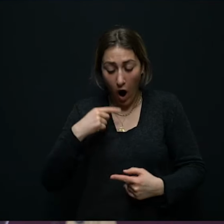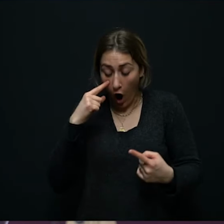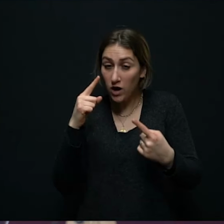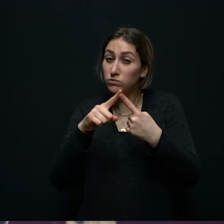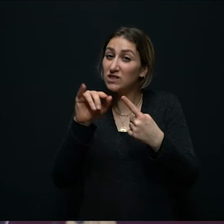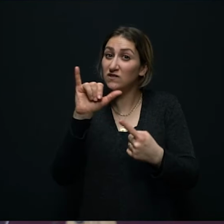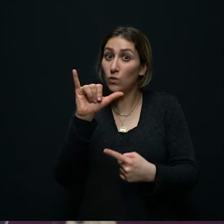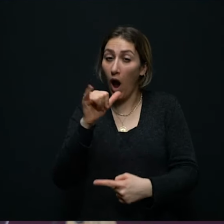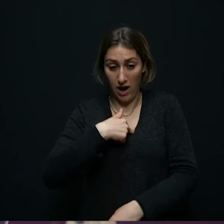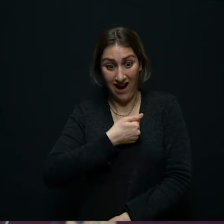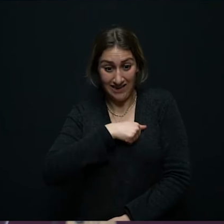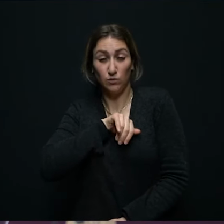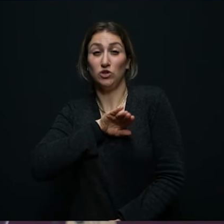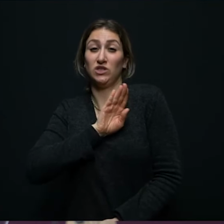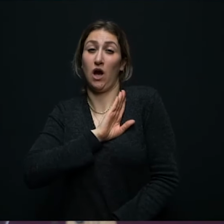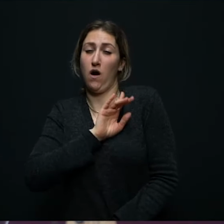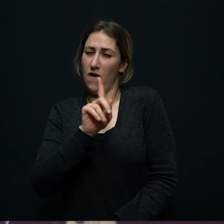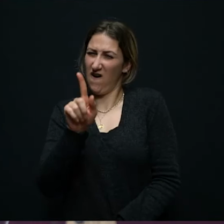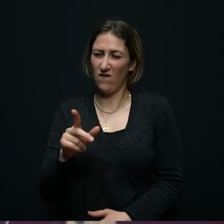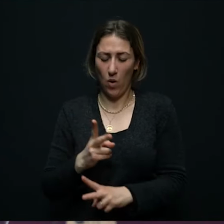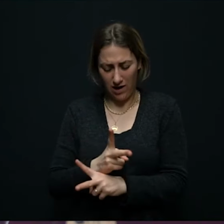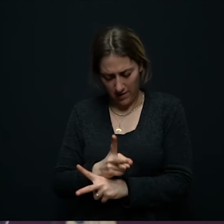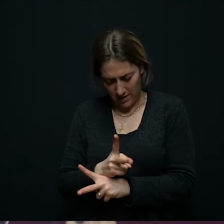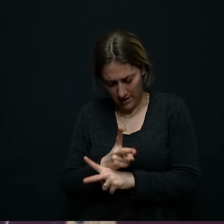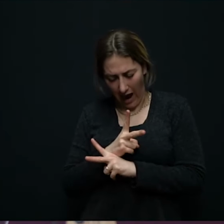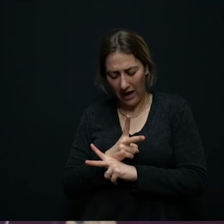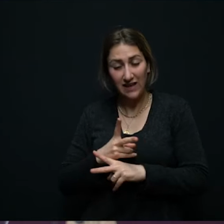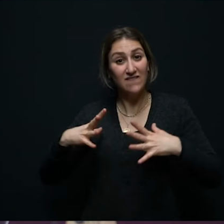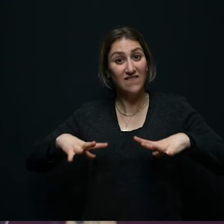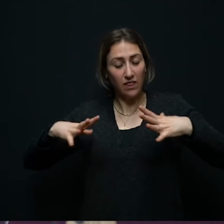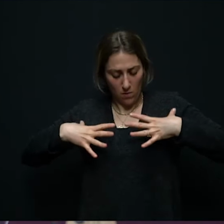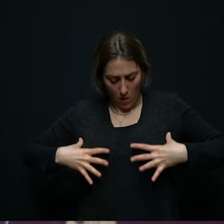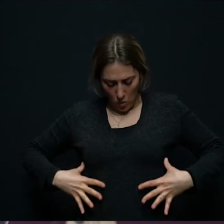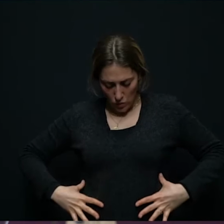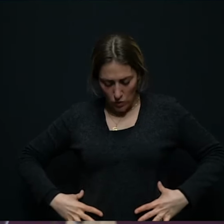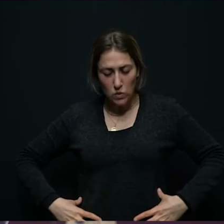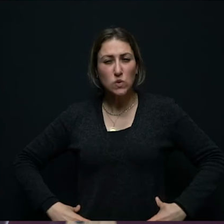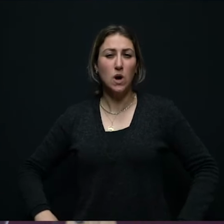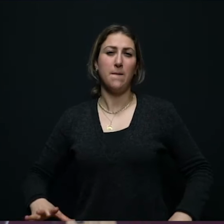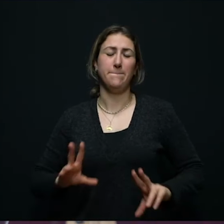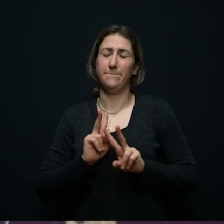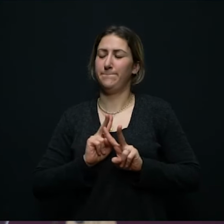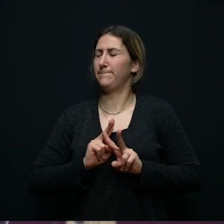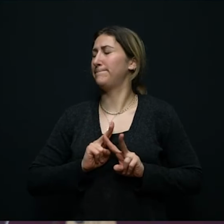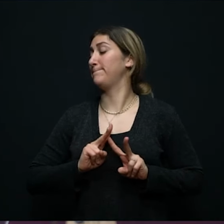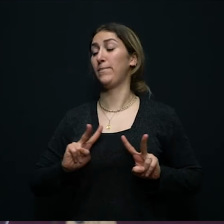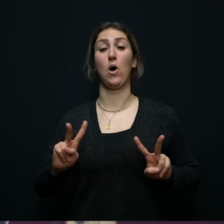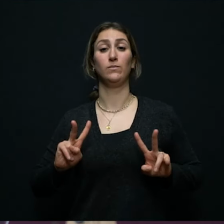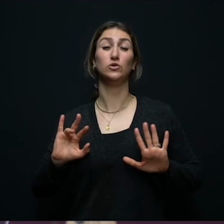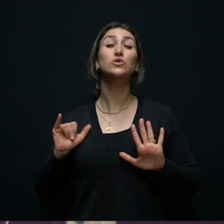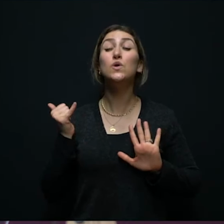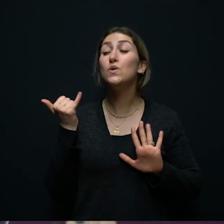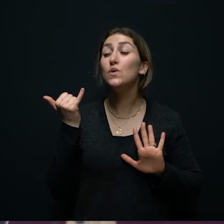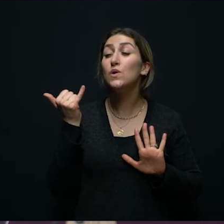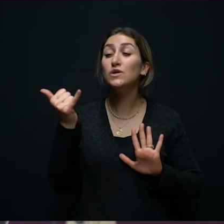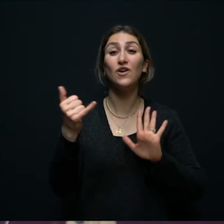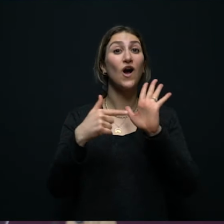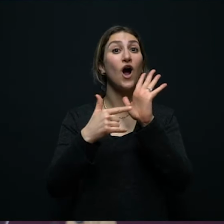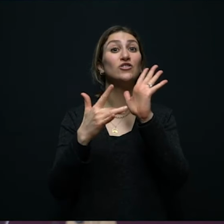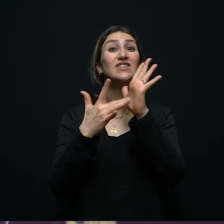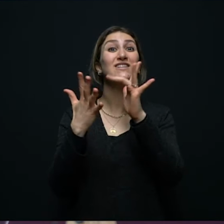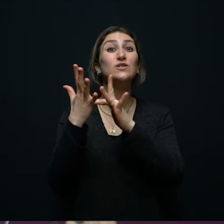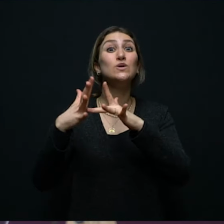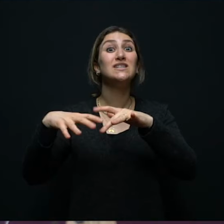responsabilité cette veille à garder cette robe intact jusqu'au jour au christ reviendra me chercher